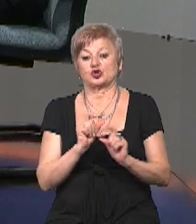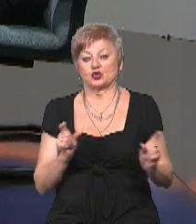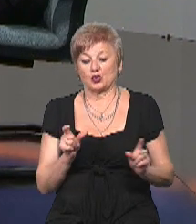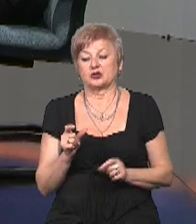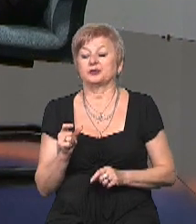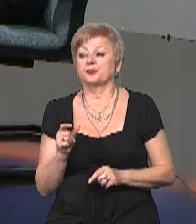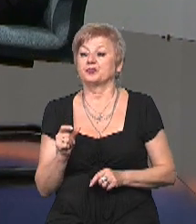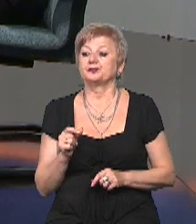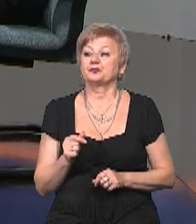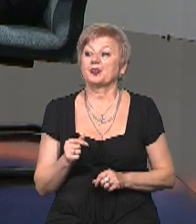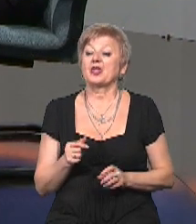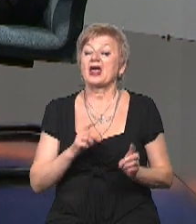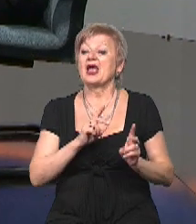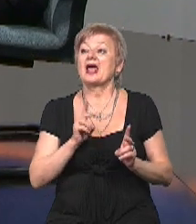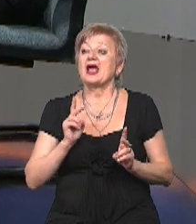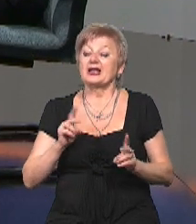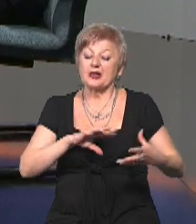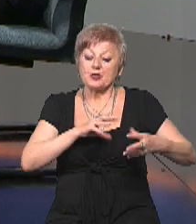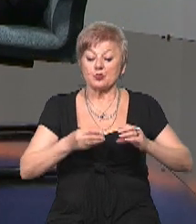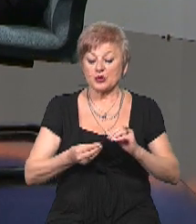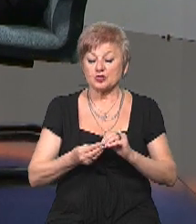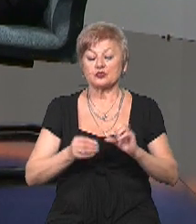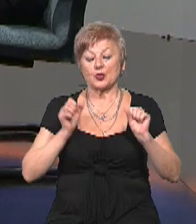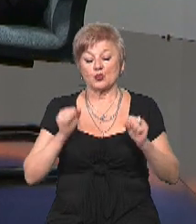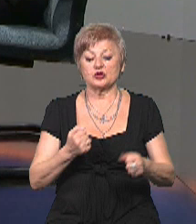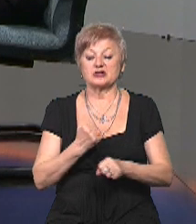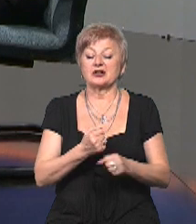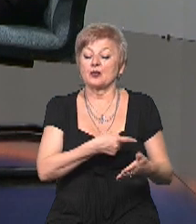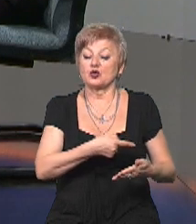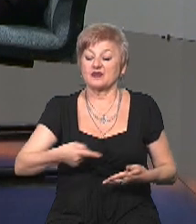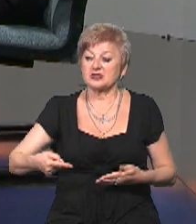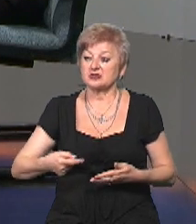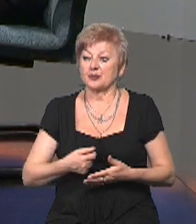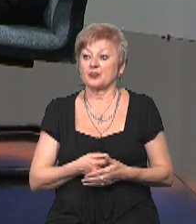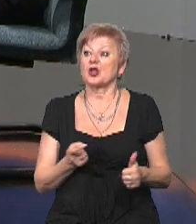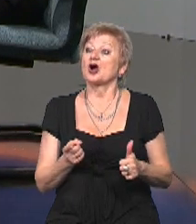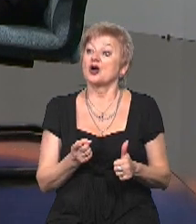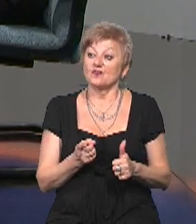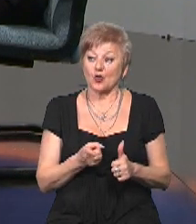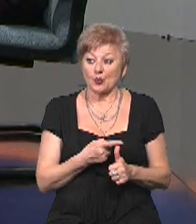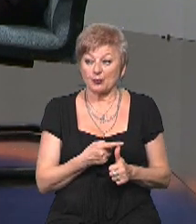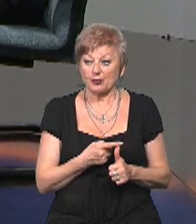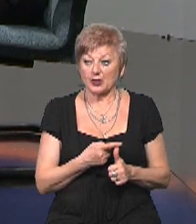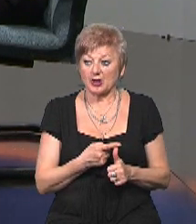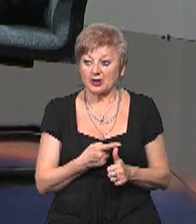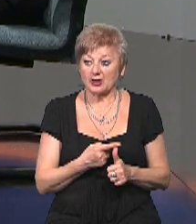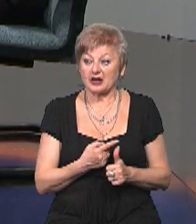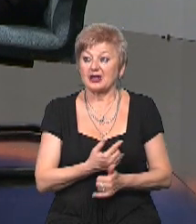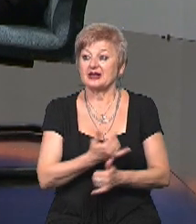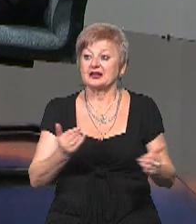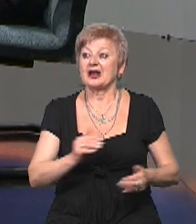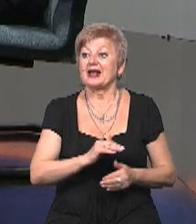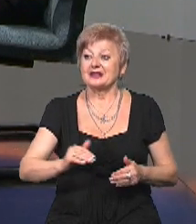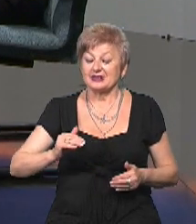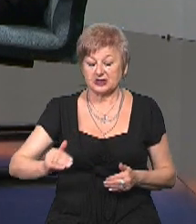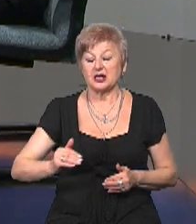області, зокрема. Які ми підсумки можемо вже підвести за ці 2 роки? По-перше, минув тільки для дітей і їх батьків